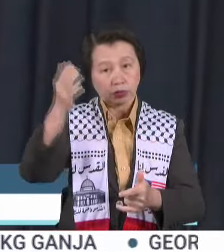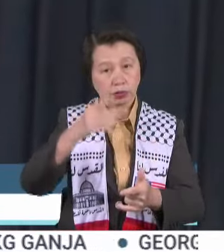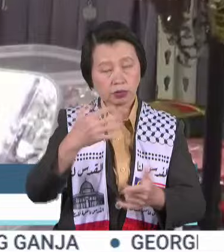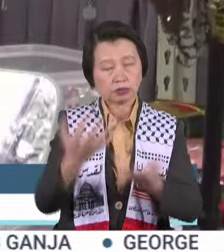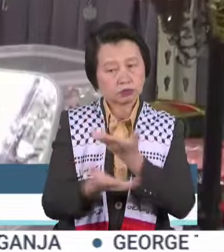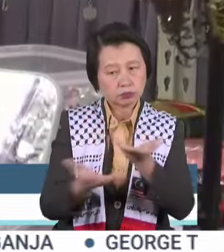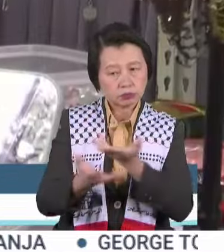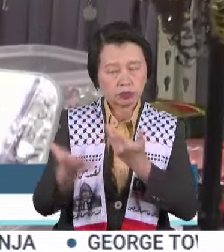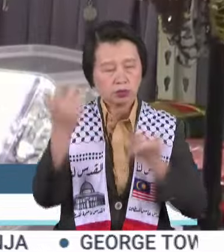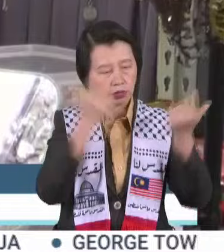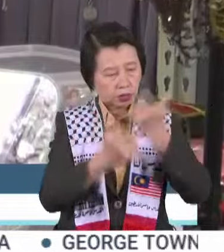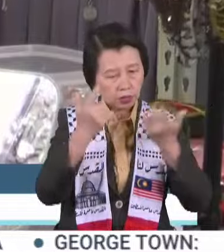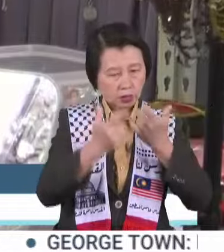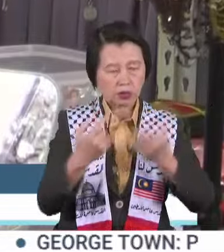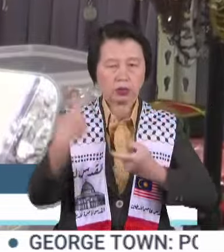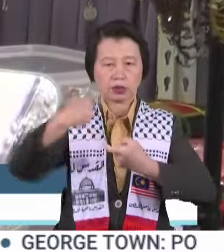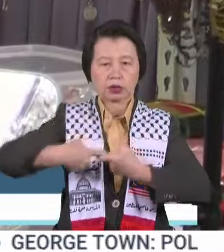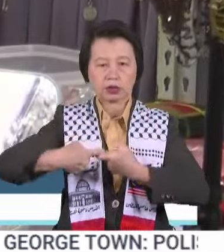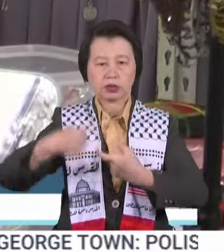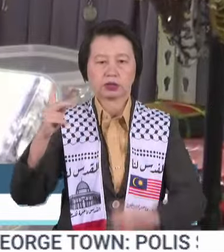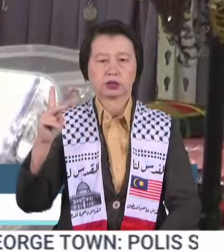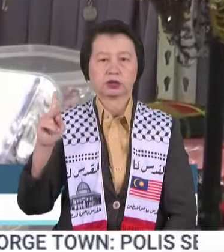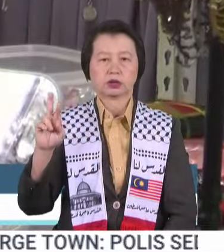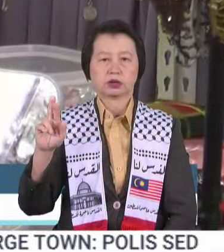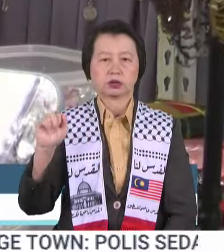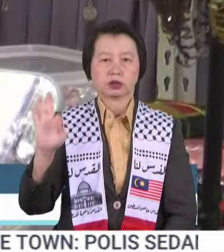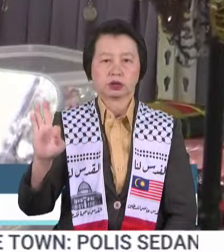interaktif dan lawatan berkaitan kraft.